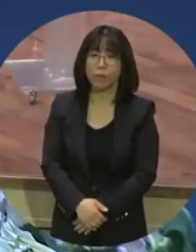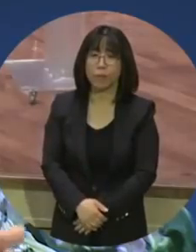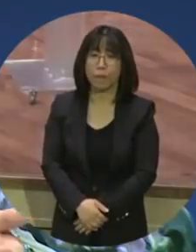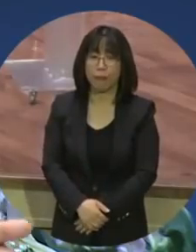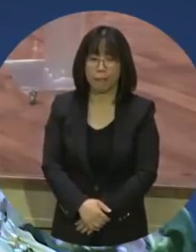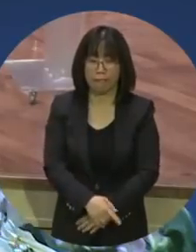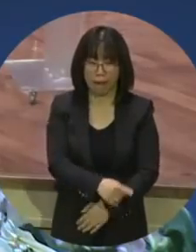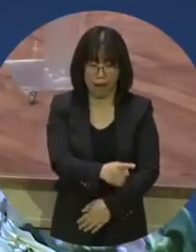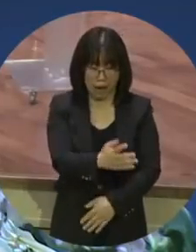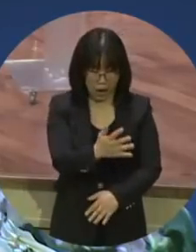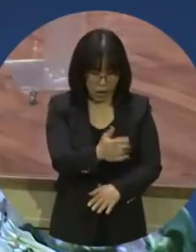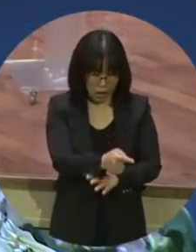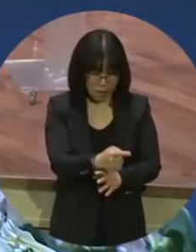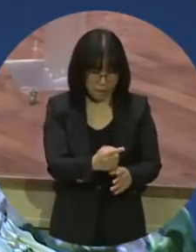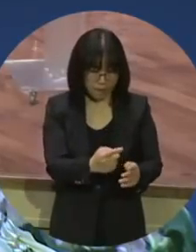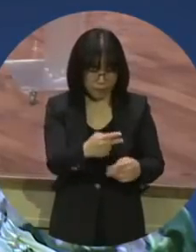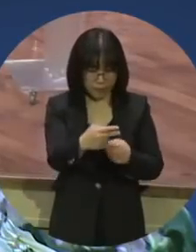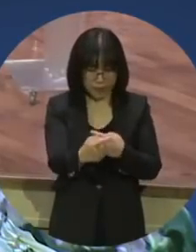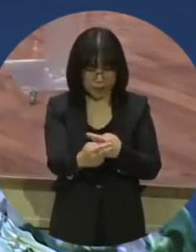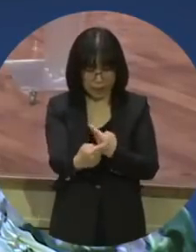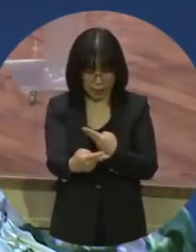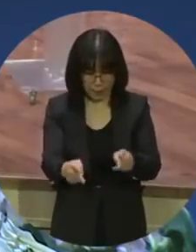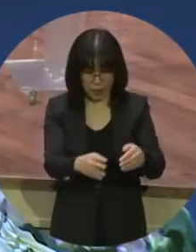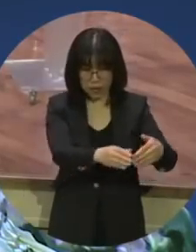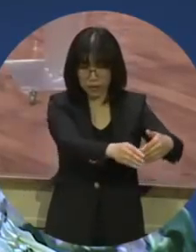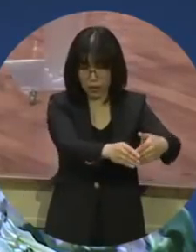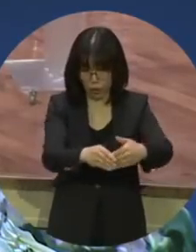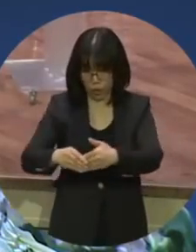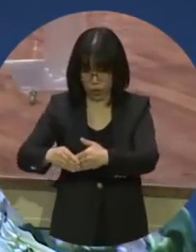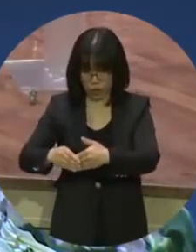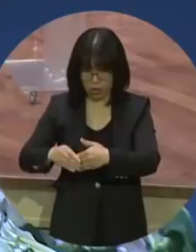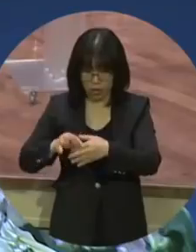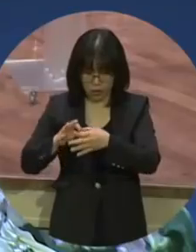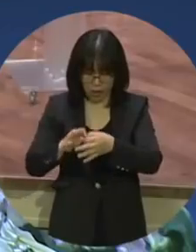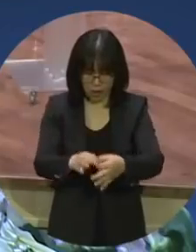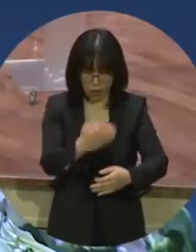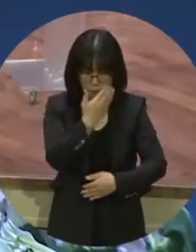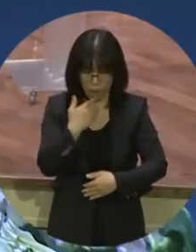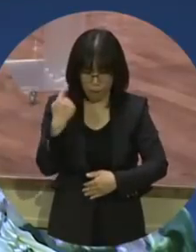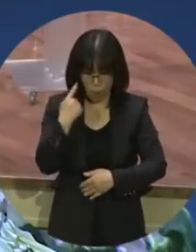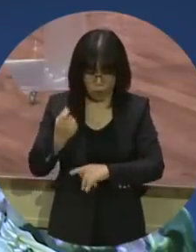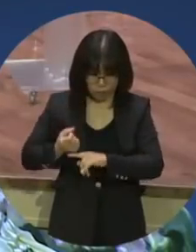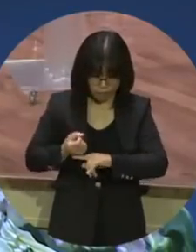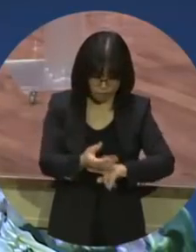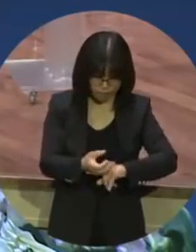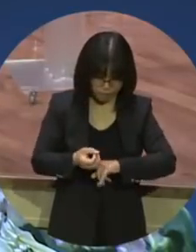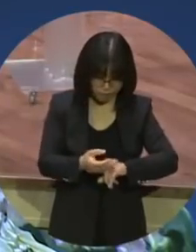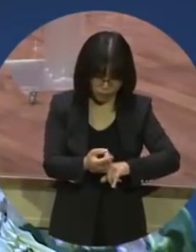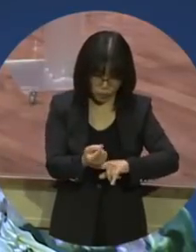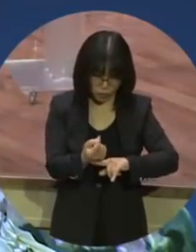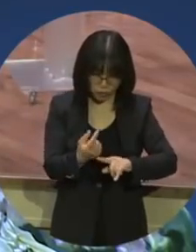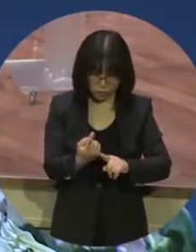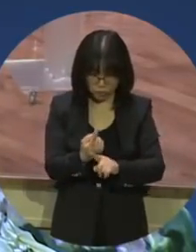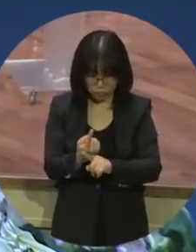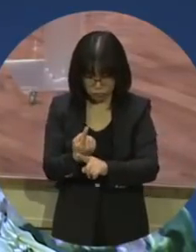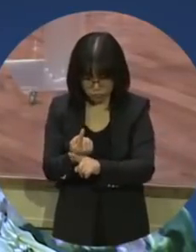이런 사람들이 다락방으로 연결돼서 복음을 듣고 조금씩 조금씩 치유되고 살아나고 있더라고요.